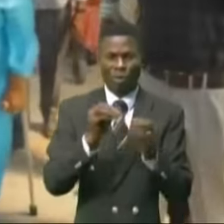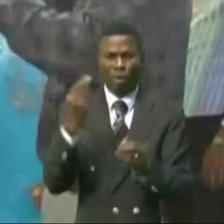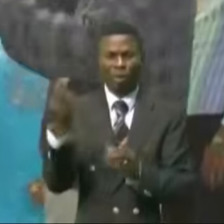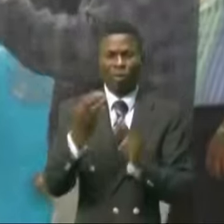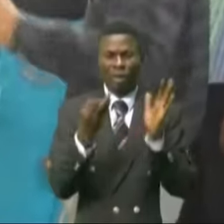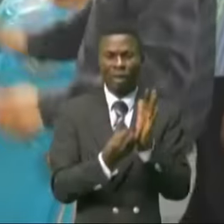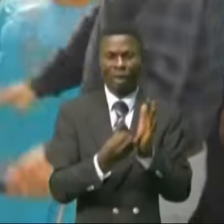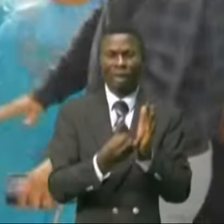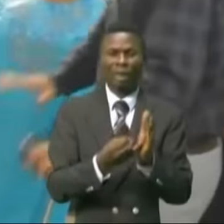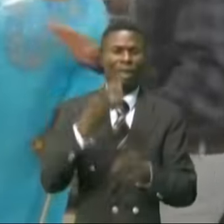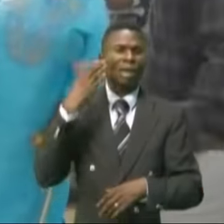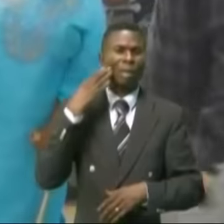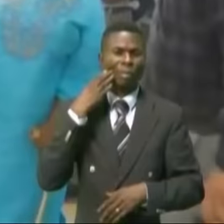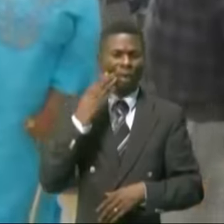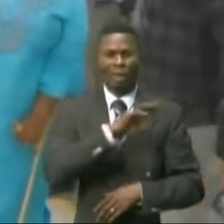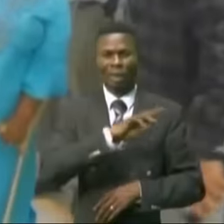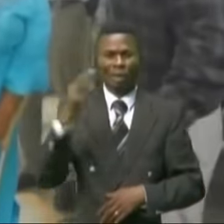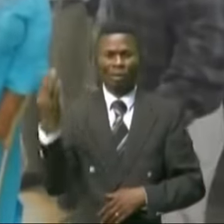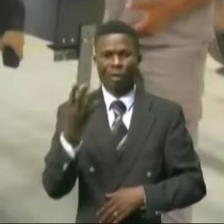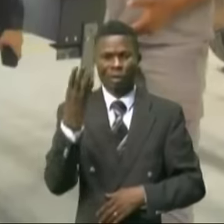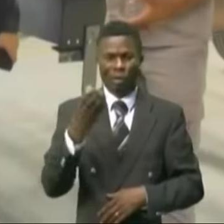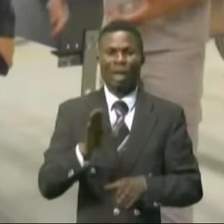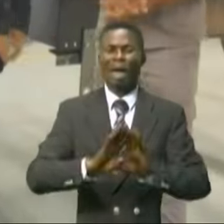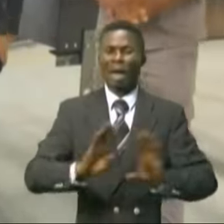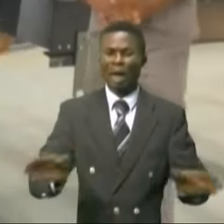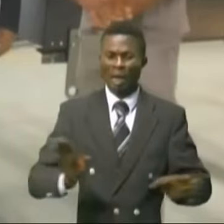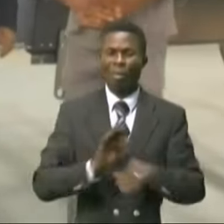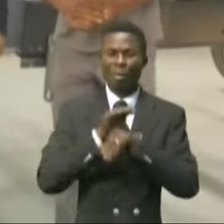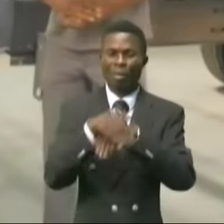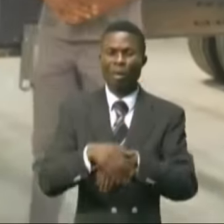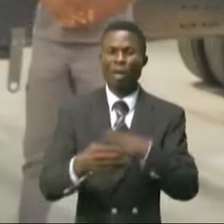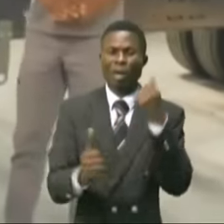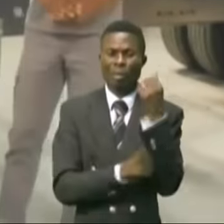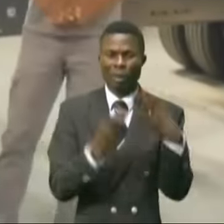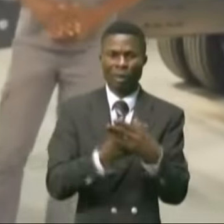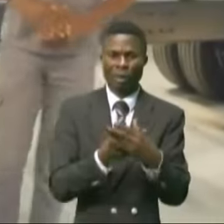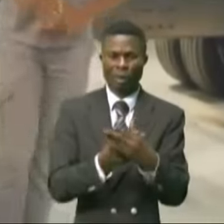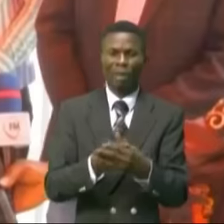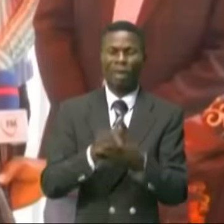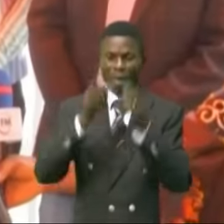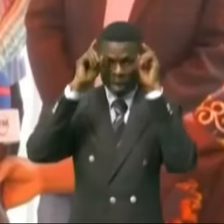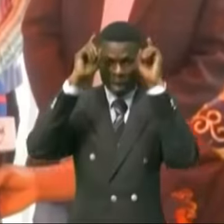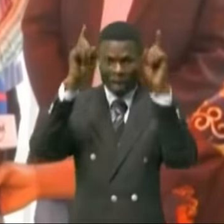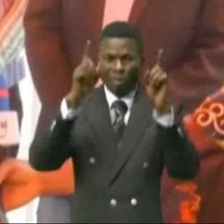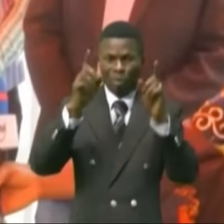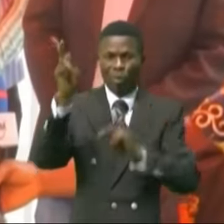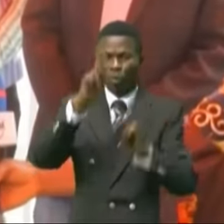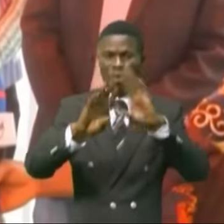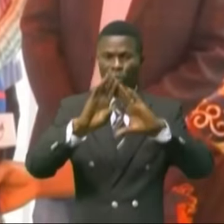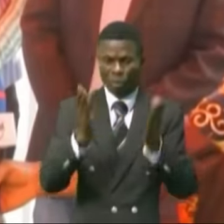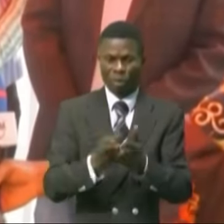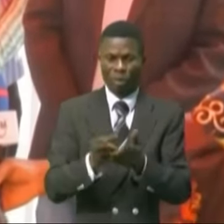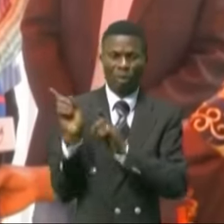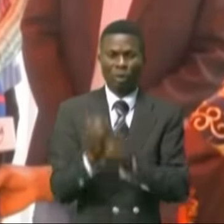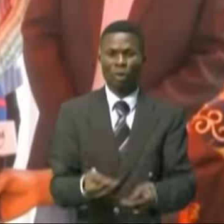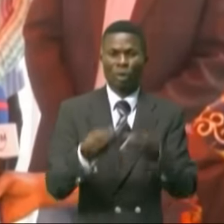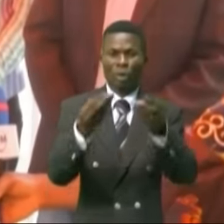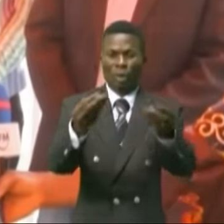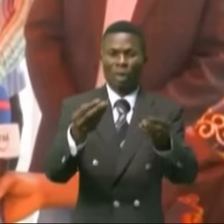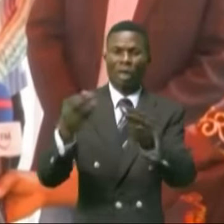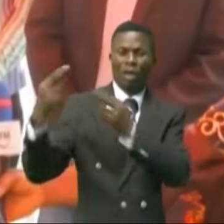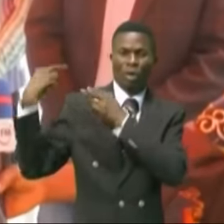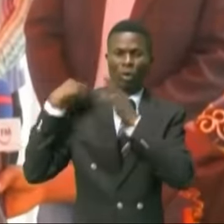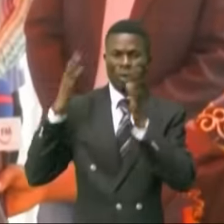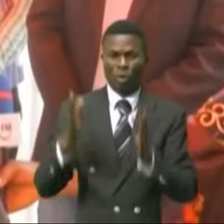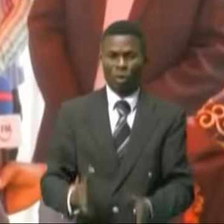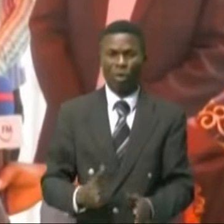mars 2024 sur l'accessibilité des personnes avec handicap dans le transport public. Nous sommes venus pour remettre aux responsables